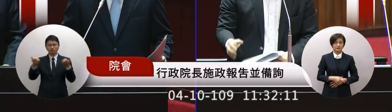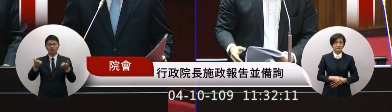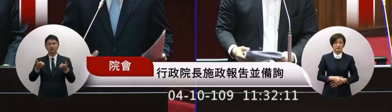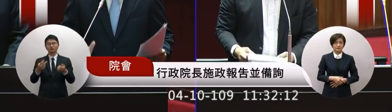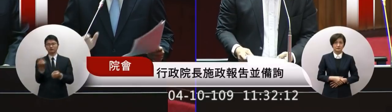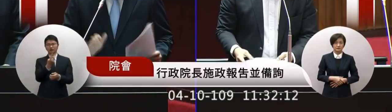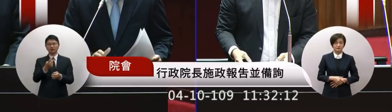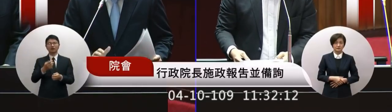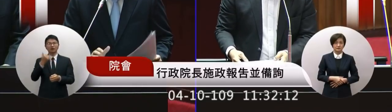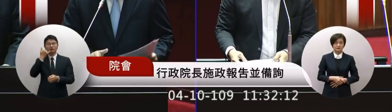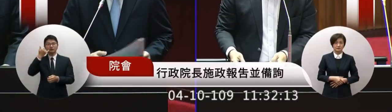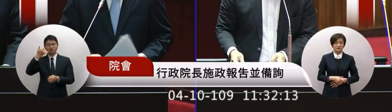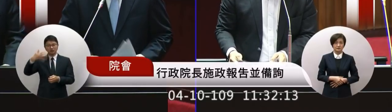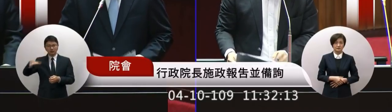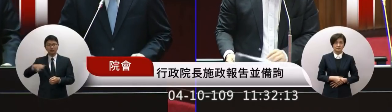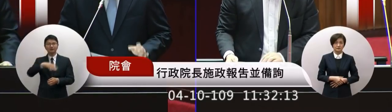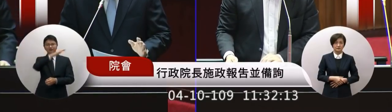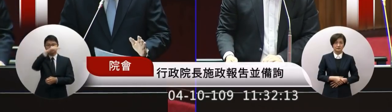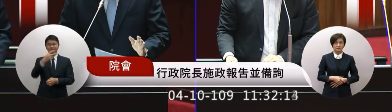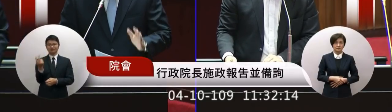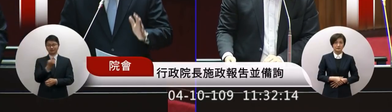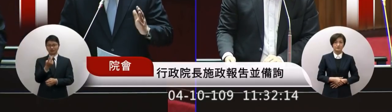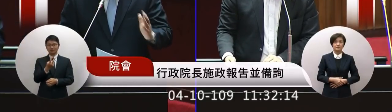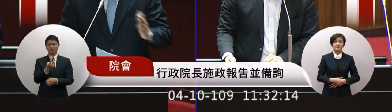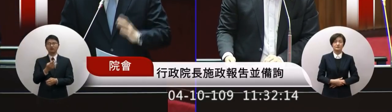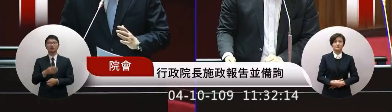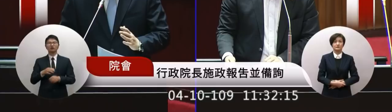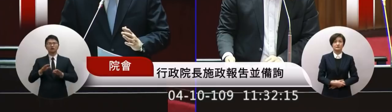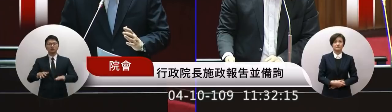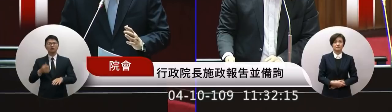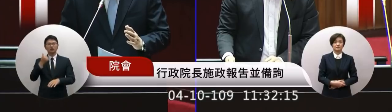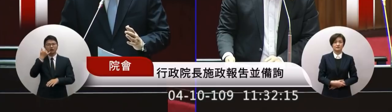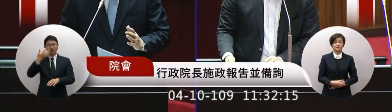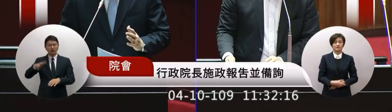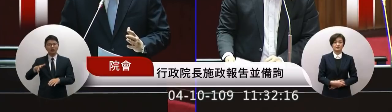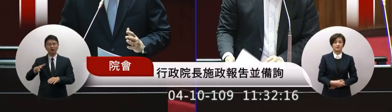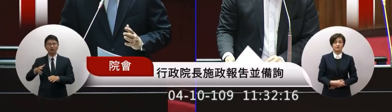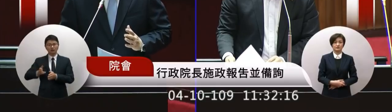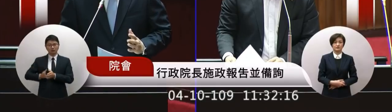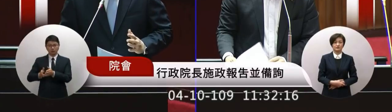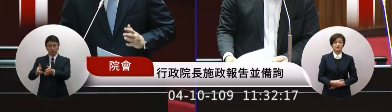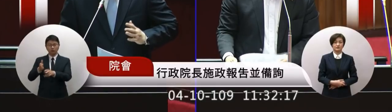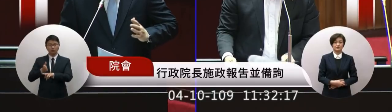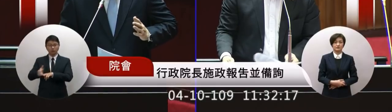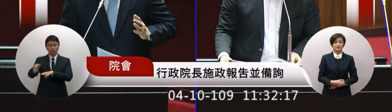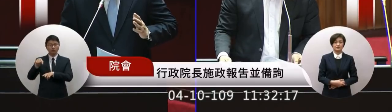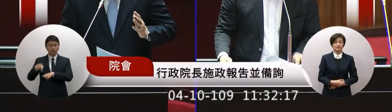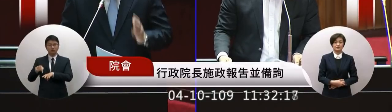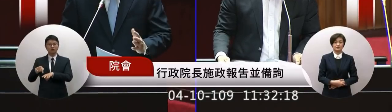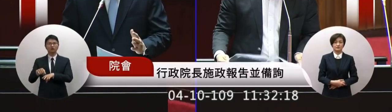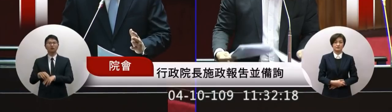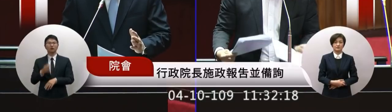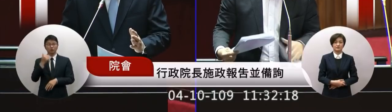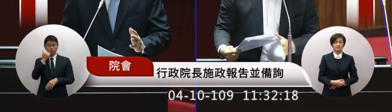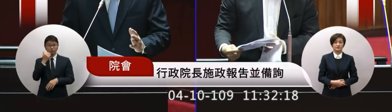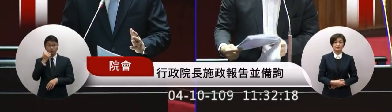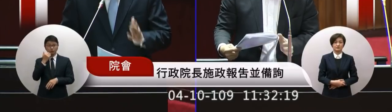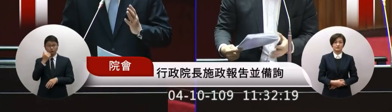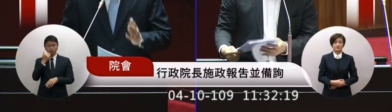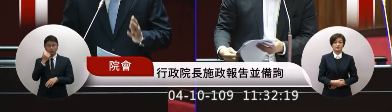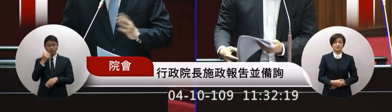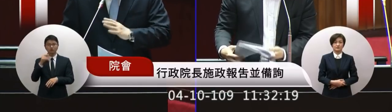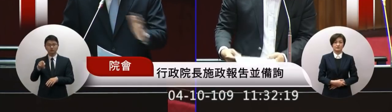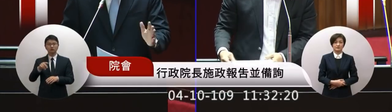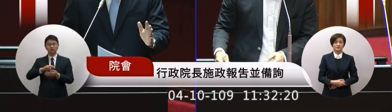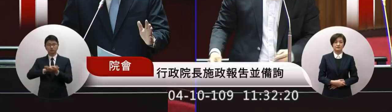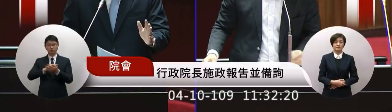啊，山海要连线，即马上无海线的部分啦，吼，伊也是讲要双轨化，我感觉